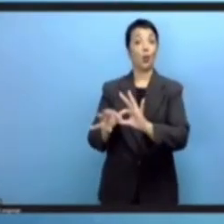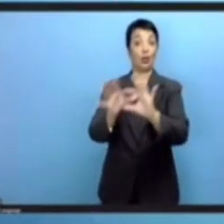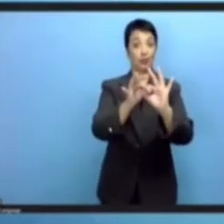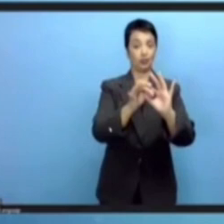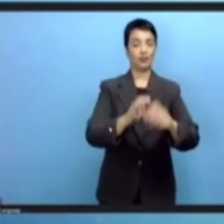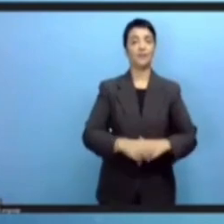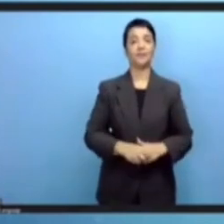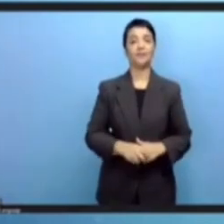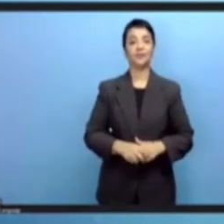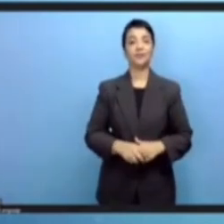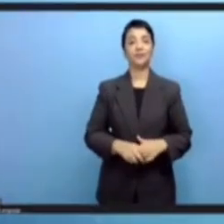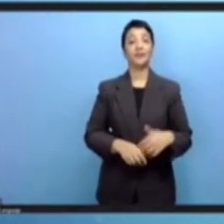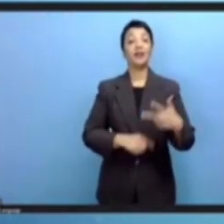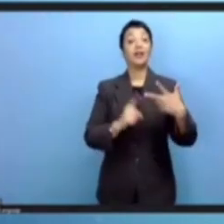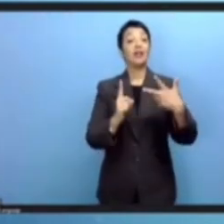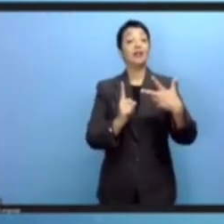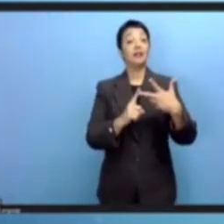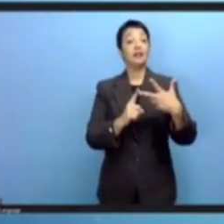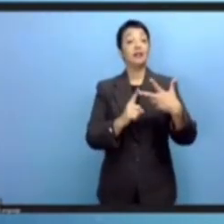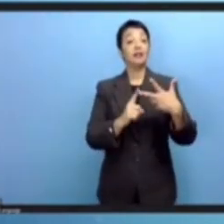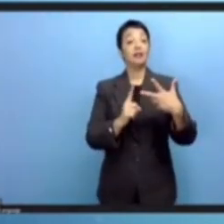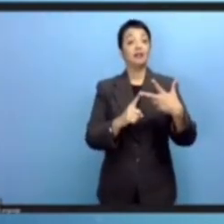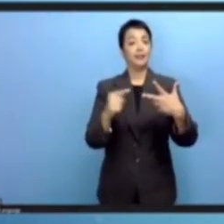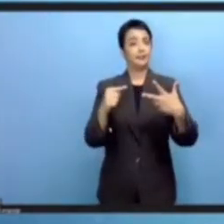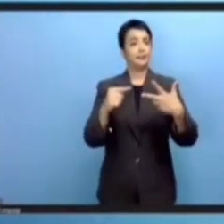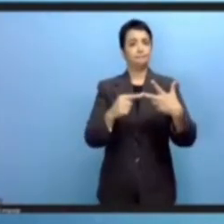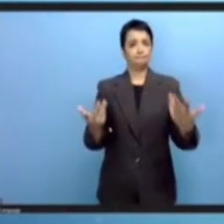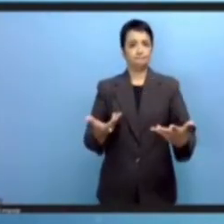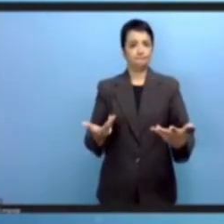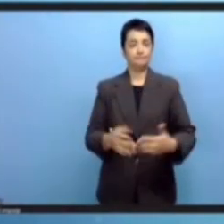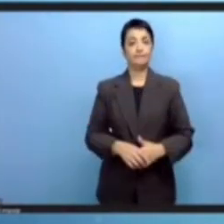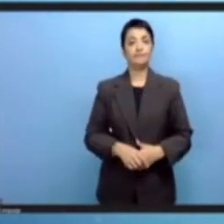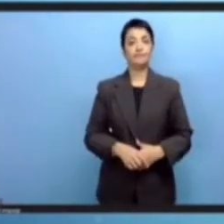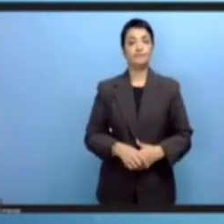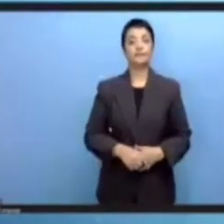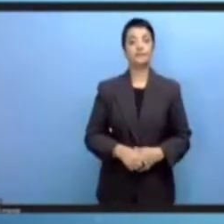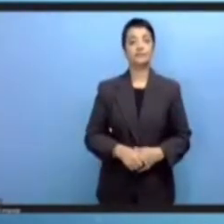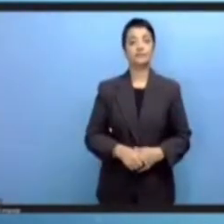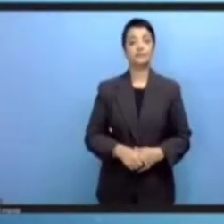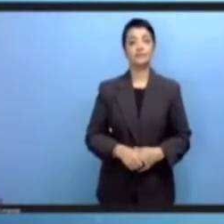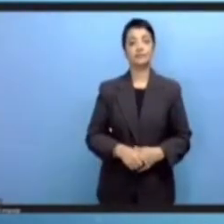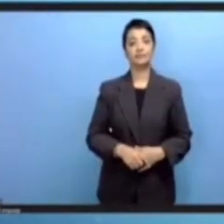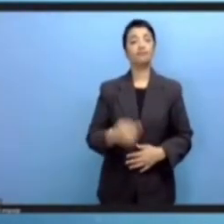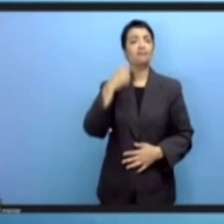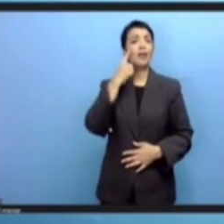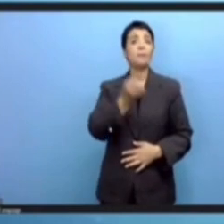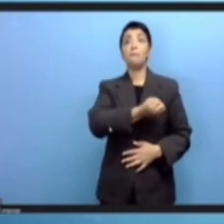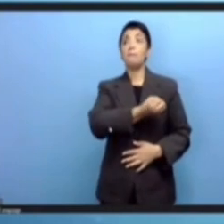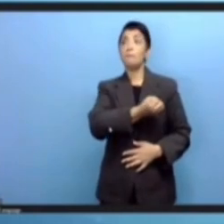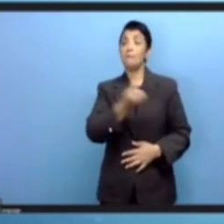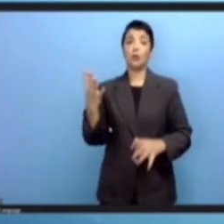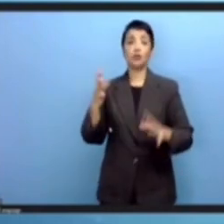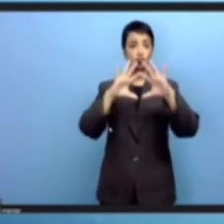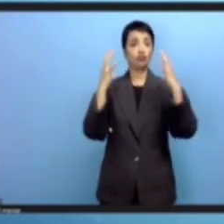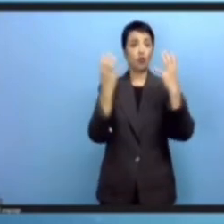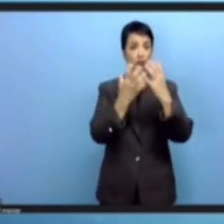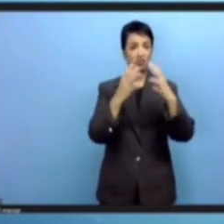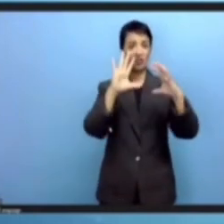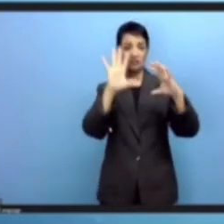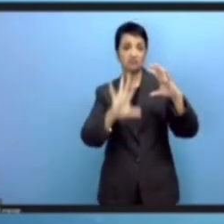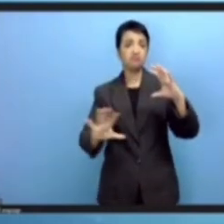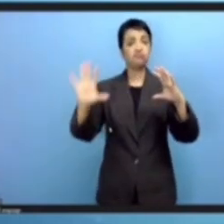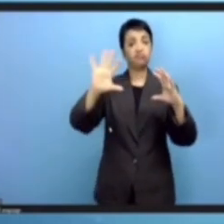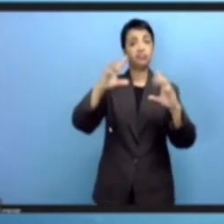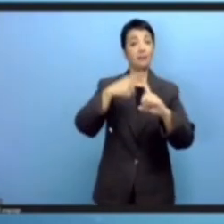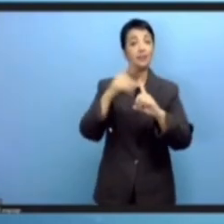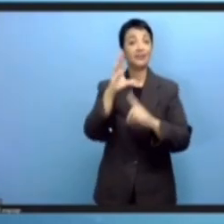ces différents éléments que je viens de mentionner. Le troisième domaine prioritaire pour l'Afrique et sans doute pour tous les pays du monde,